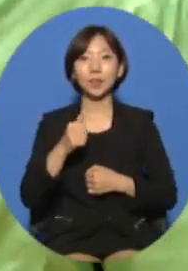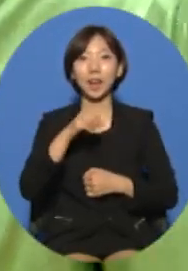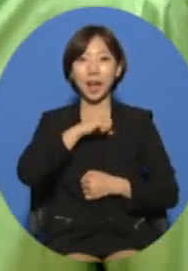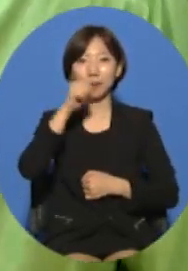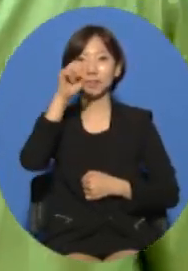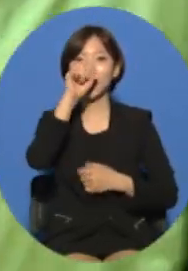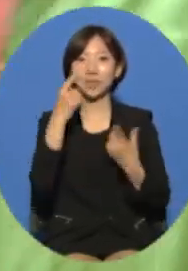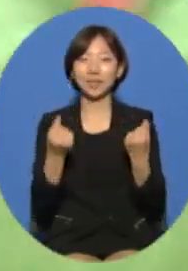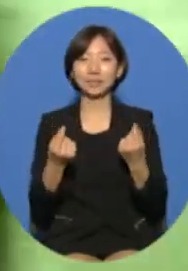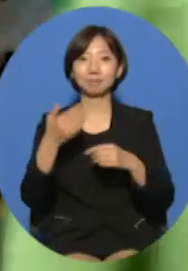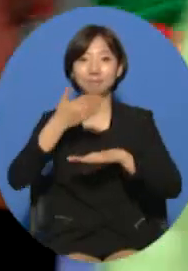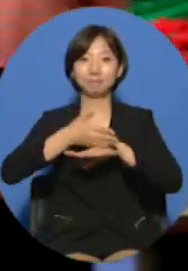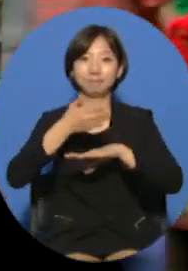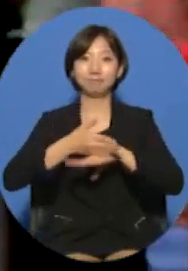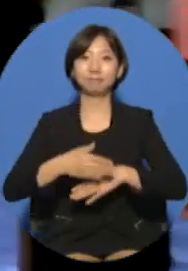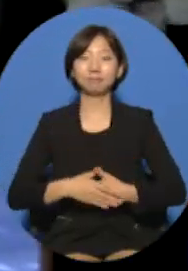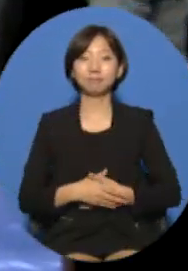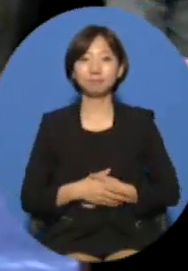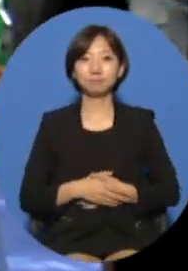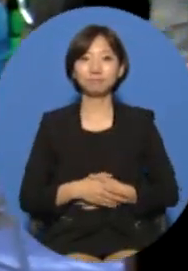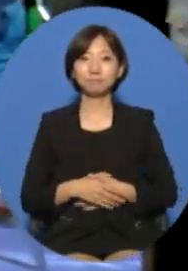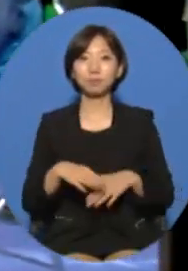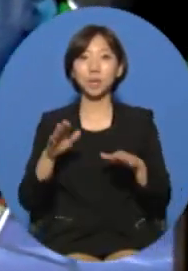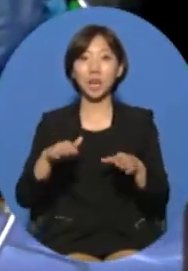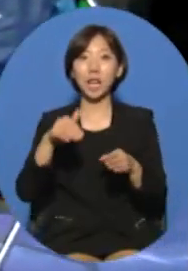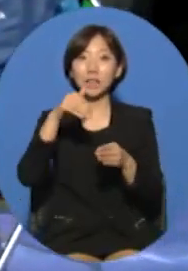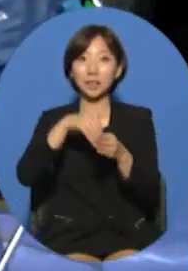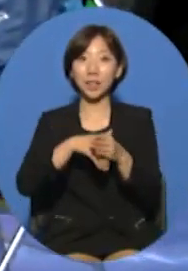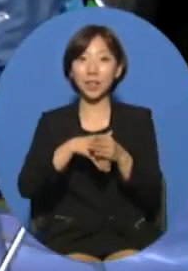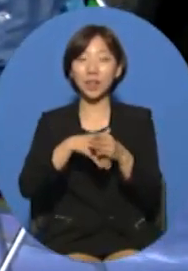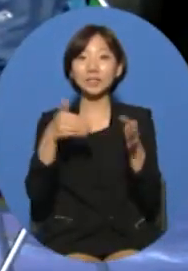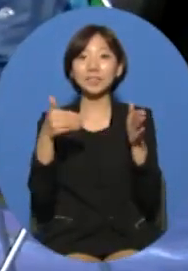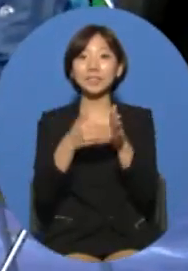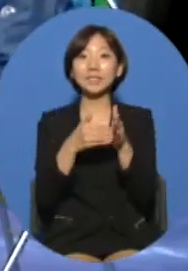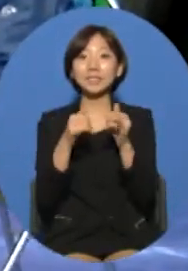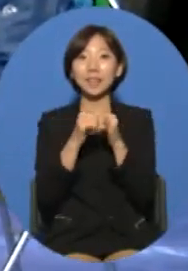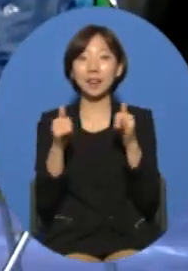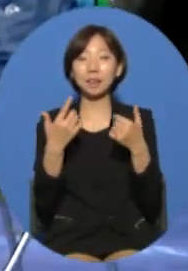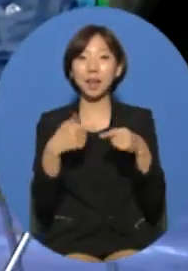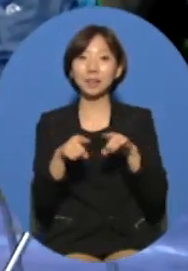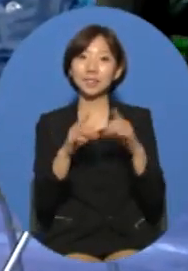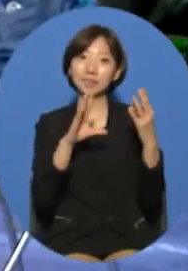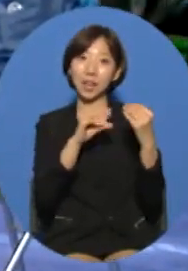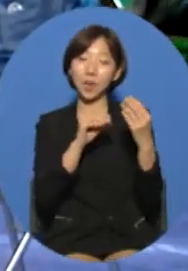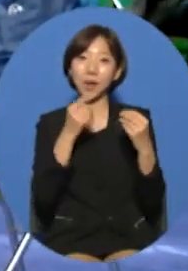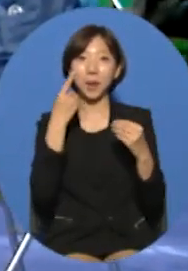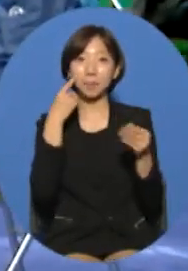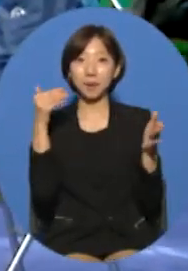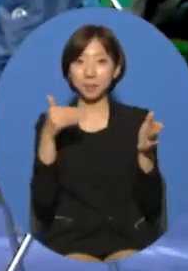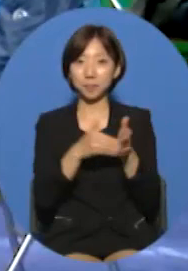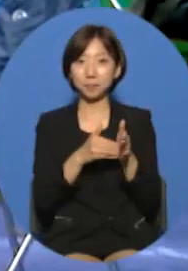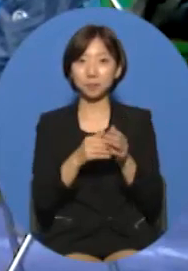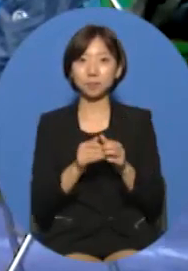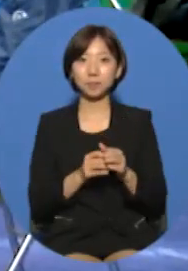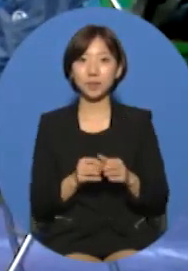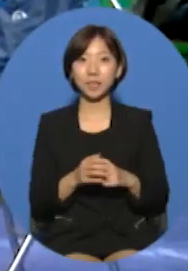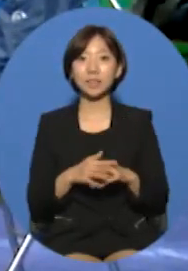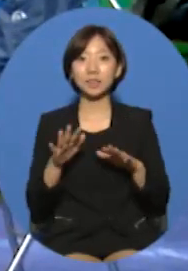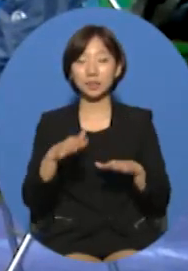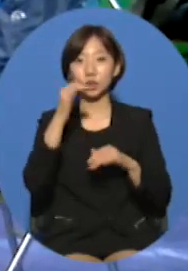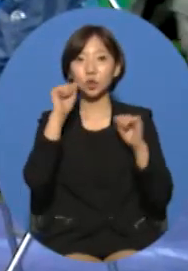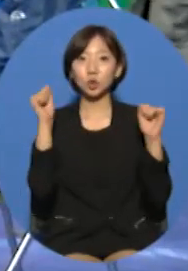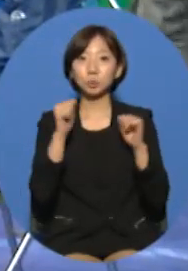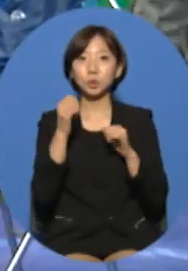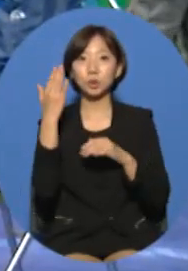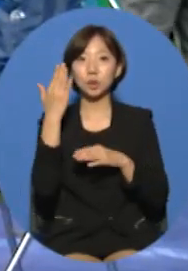감사합니다. 감사합니다. 네, 이렇게 선거인 한 분과 얘기 나눠봤습니다. 오늘 계속해서 충북 청주